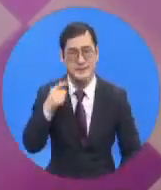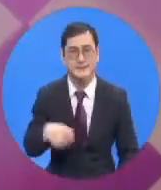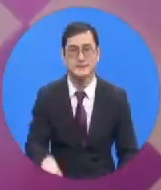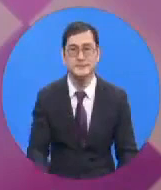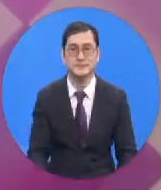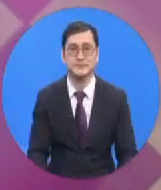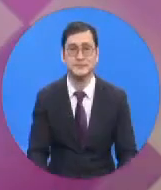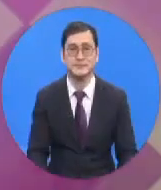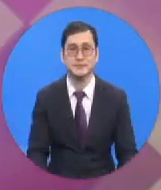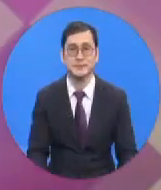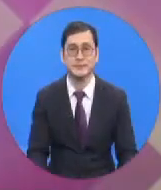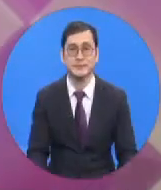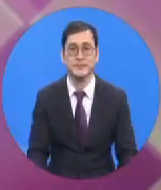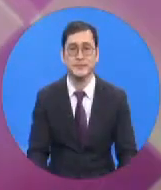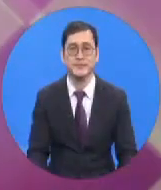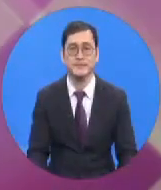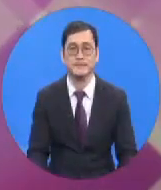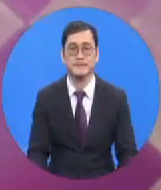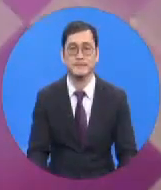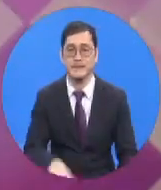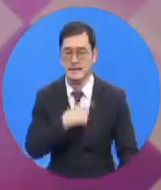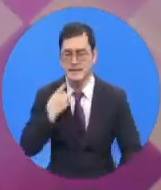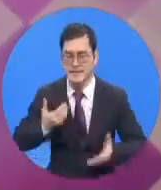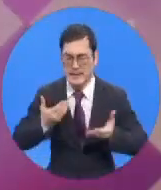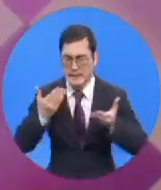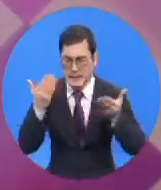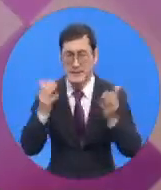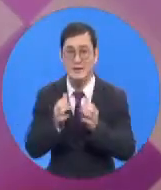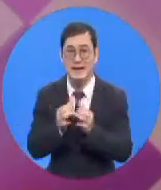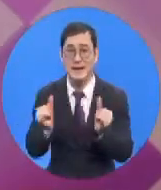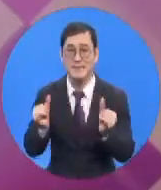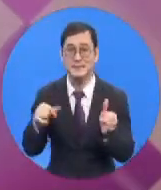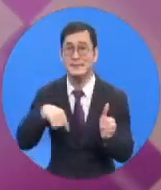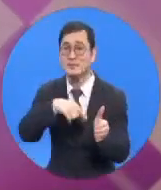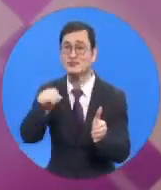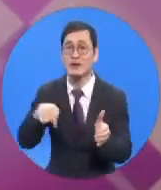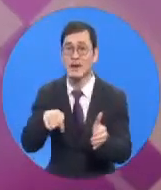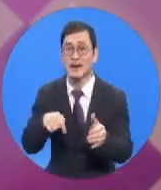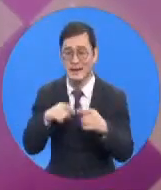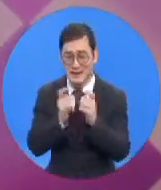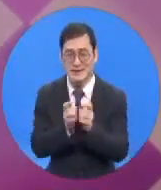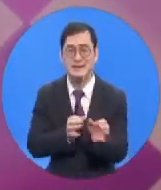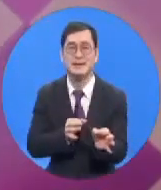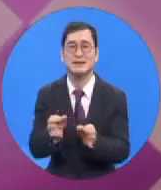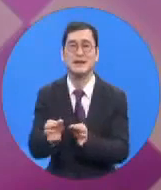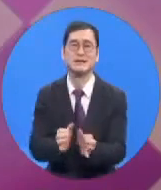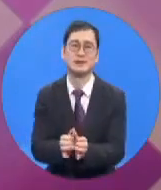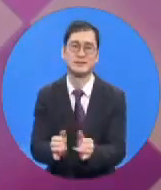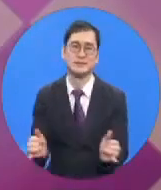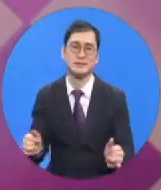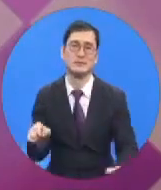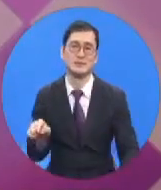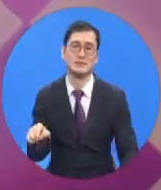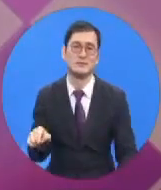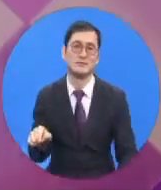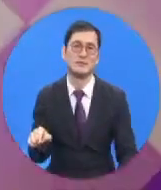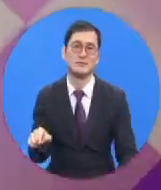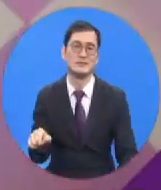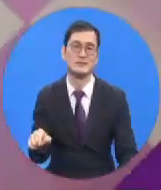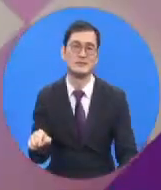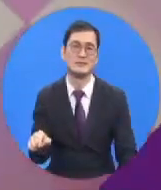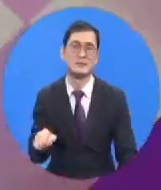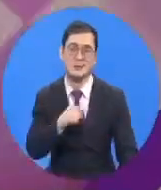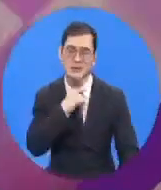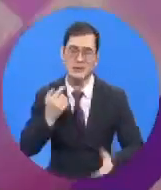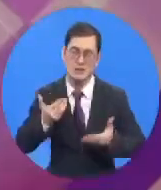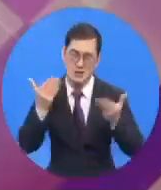결국은 가장 많이 희생했던 국민 중에 자영업자를 빼놓을 수 없겠죠. 그런데 자영업자들이 희생의